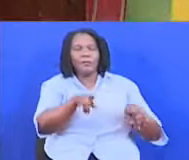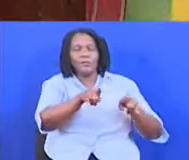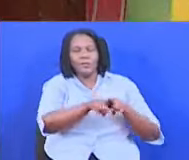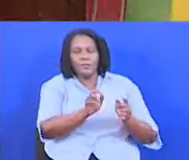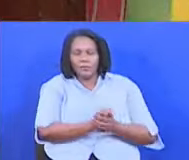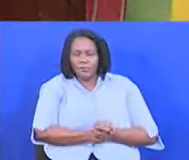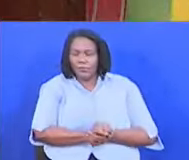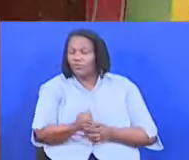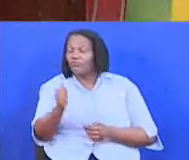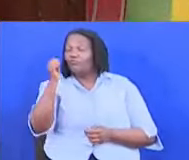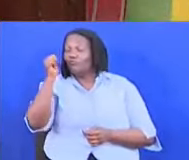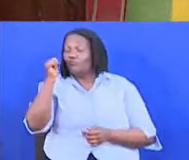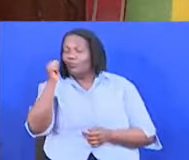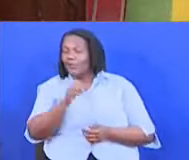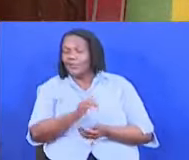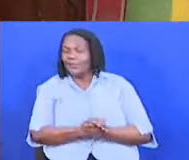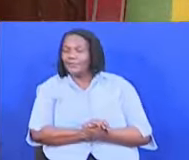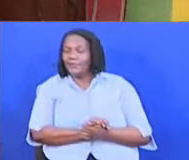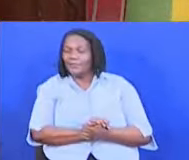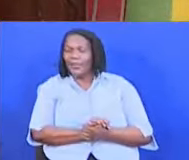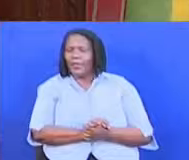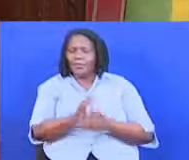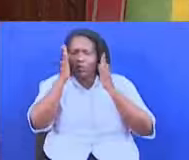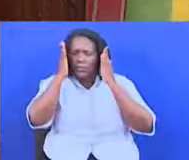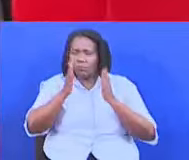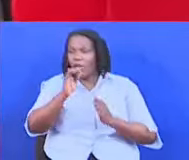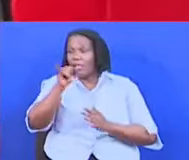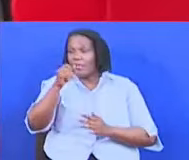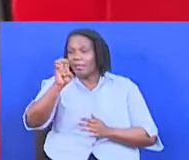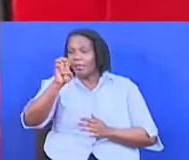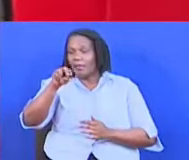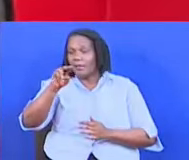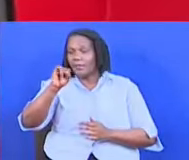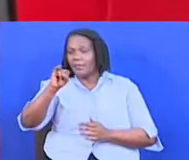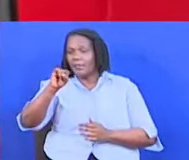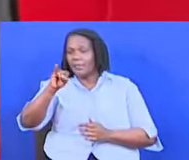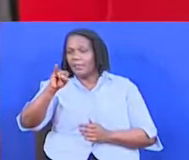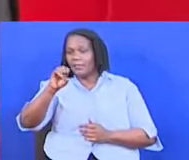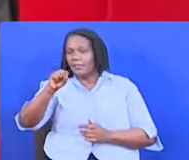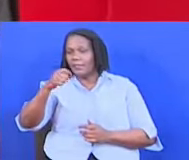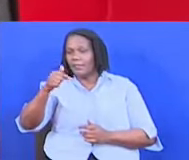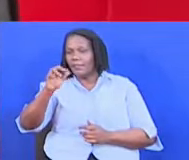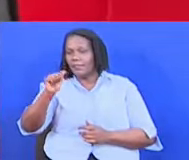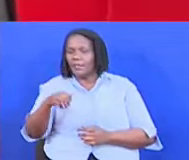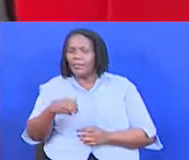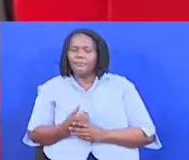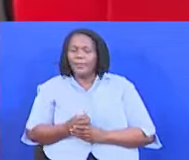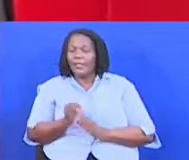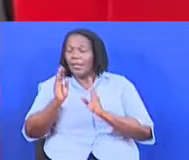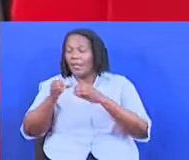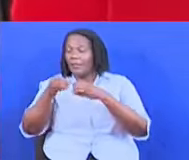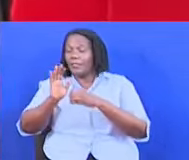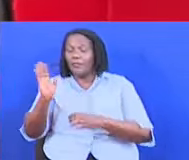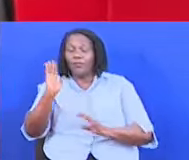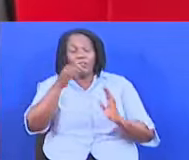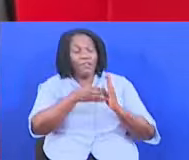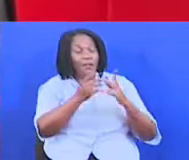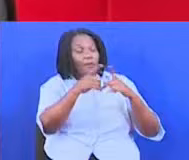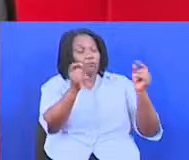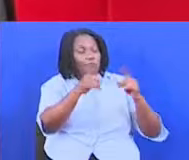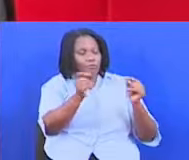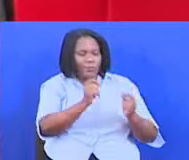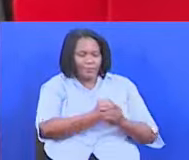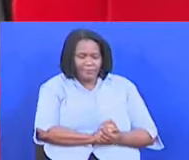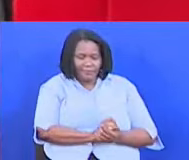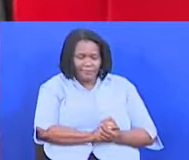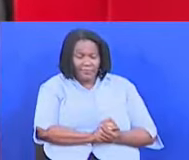waraibu. Majuzi mheshimiwa Jenista alikuja na kamati ya mheshimiwa Mwagama pale Kinondoni katika